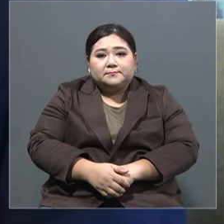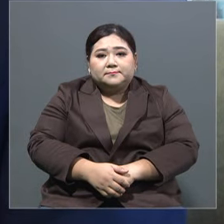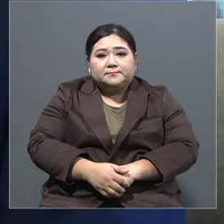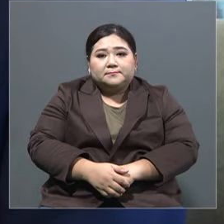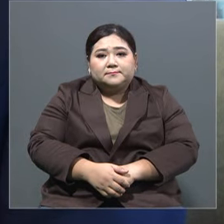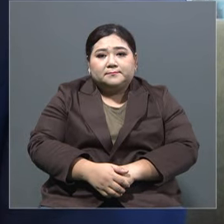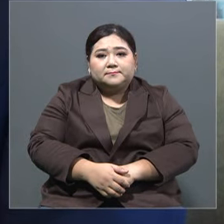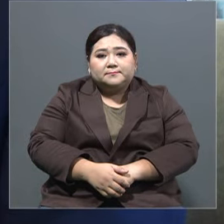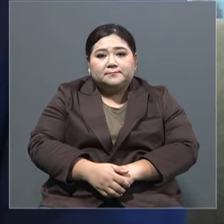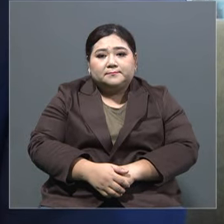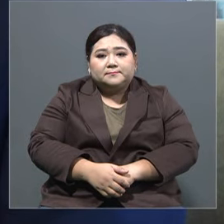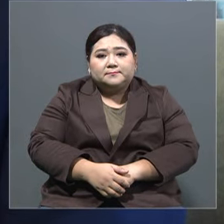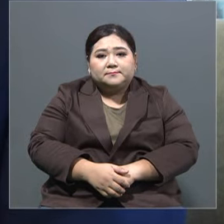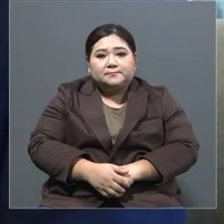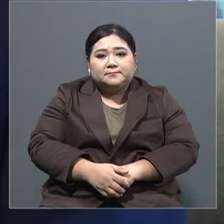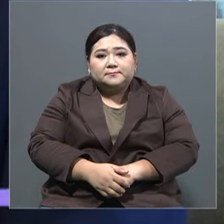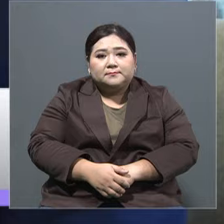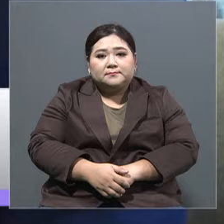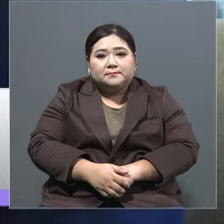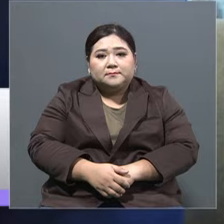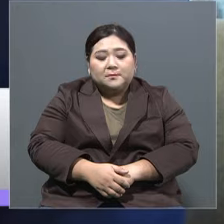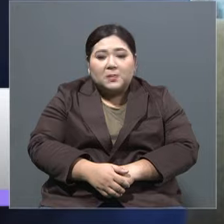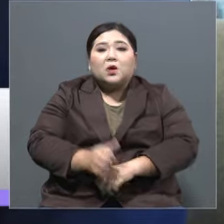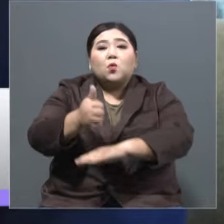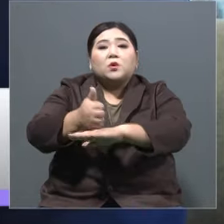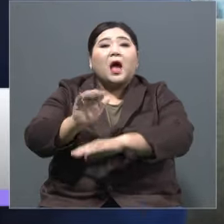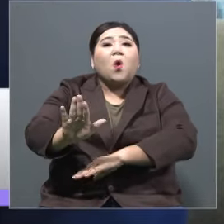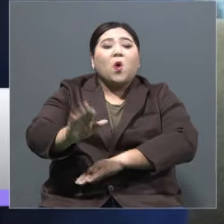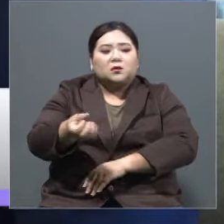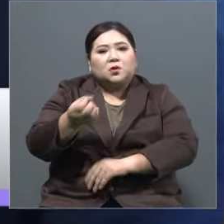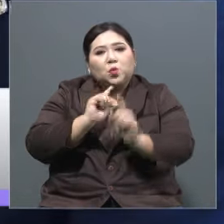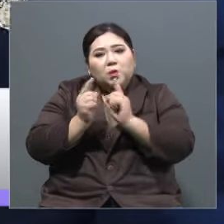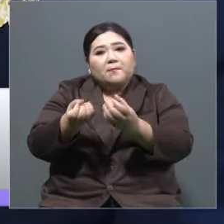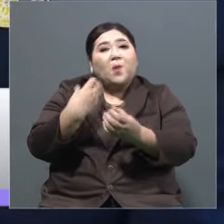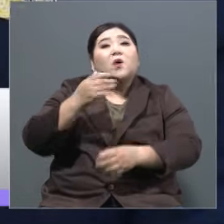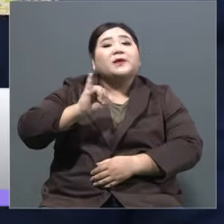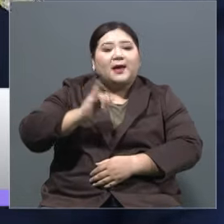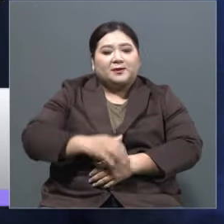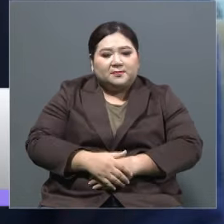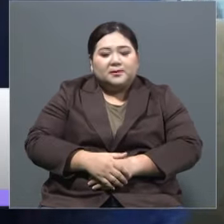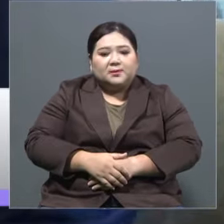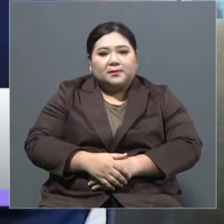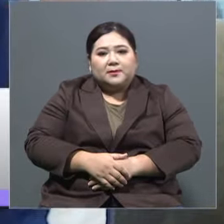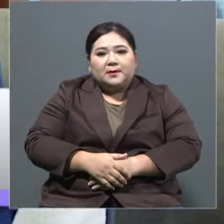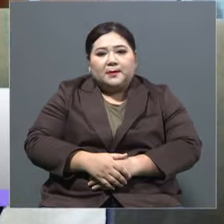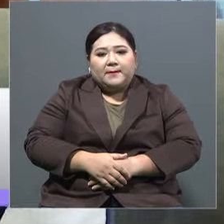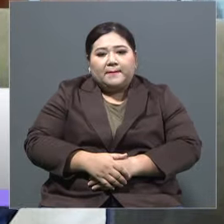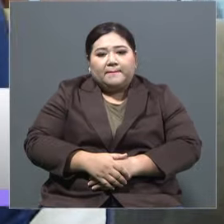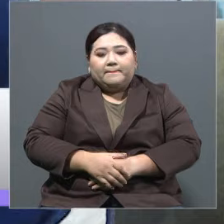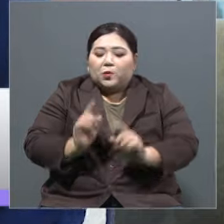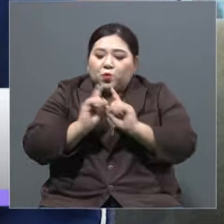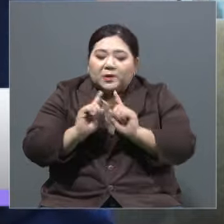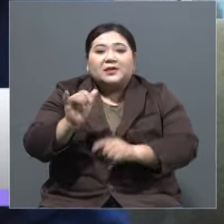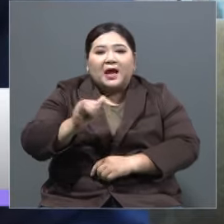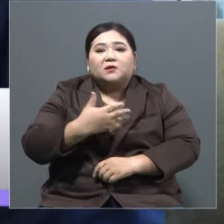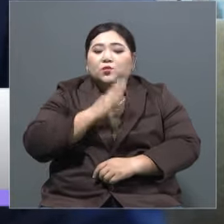้ก็เก็บไว้เขาครับแต่ทางท่านหัวหน้าพรรคยังไม่ได้มีการติดต่อมาท่านรองนายกพีรพันธ์ยังไม่ได้การติดต่อมาครับก็จะมีการ